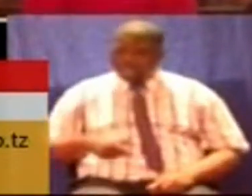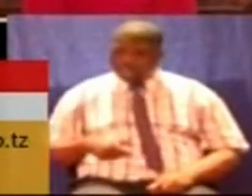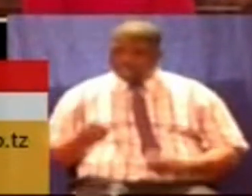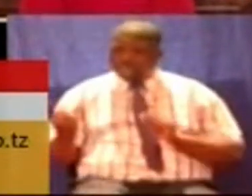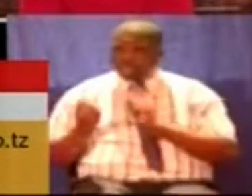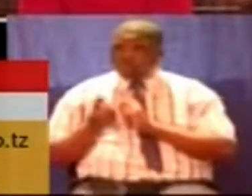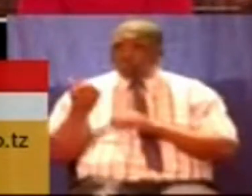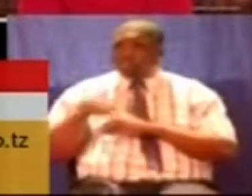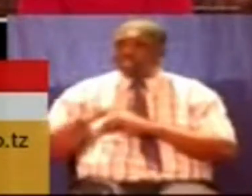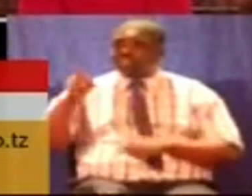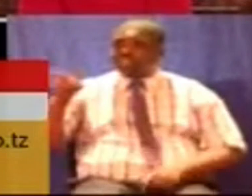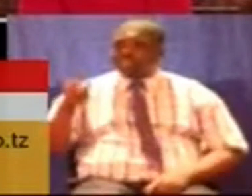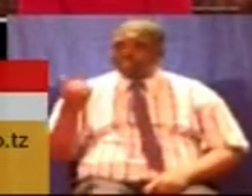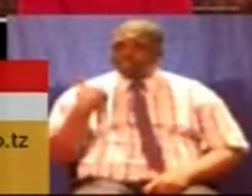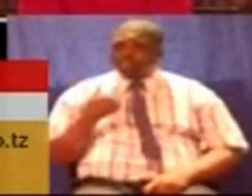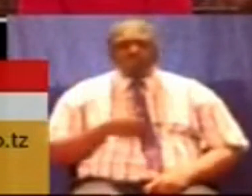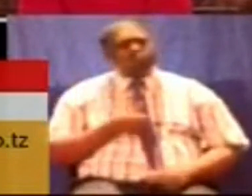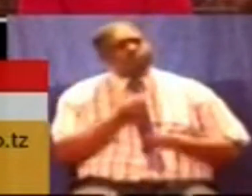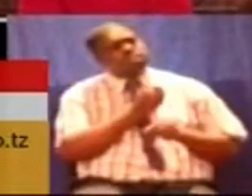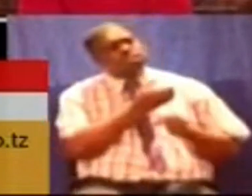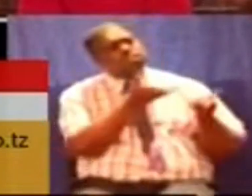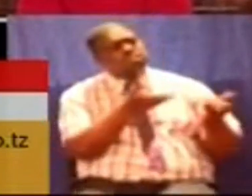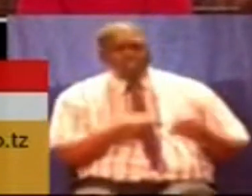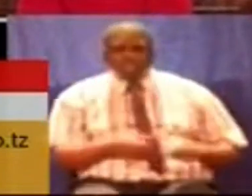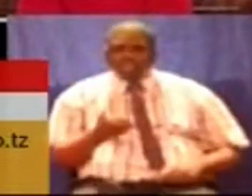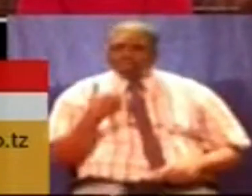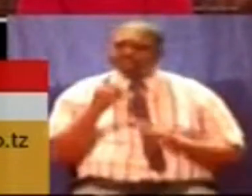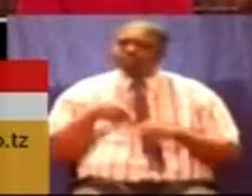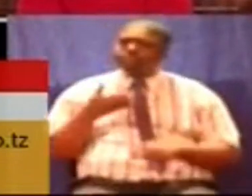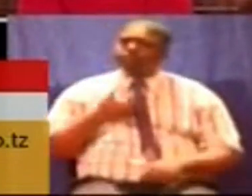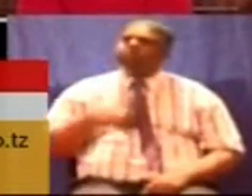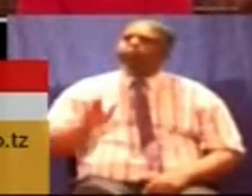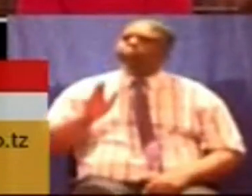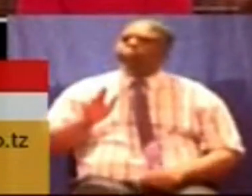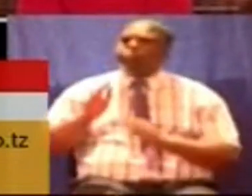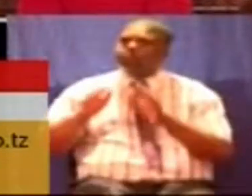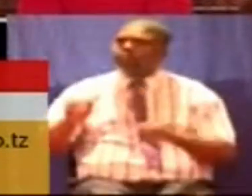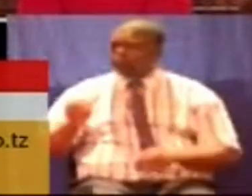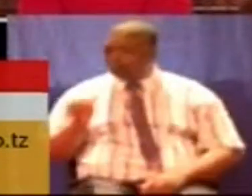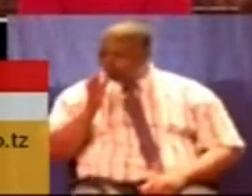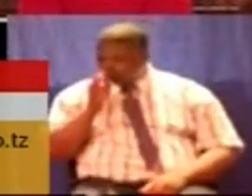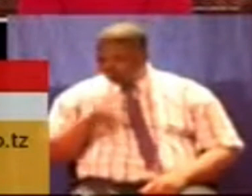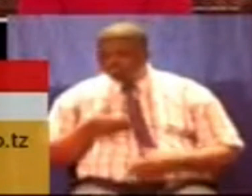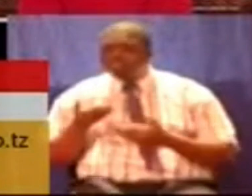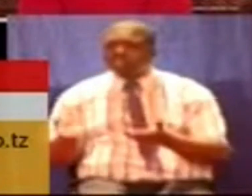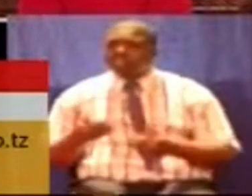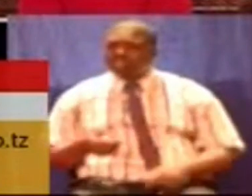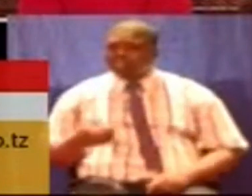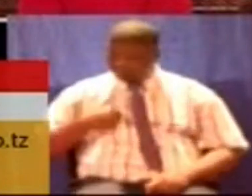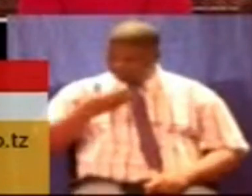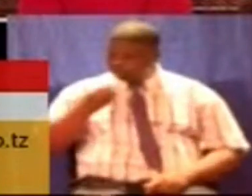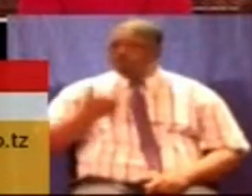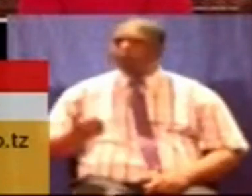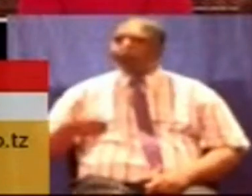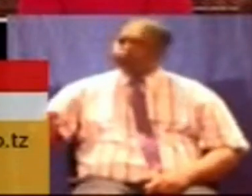alinikuta hapo nje. Akaniambia, "Riziki unafanya nini hapo?" Nikamwambia, "Nipo, nataka kwenda nyumbani kufuturu." Sasa mimi cho baba watoto twende, nikaba